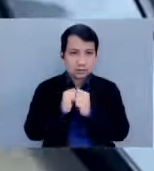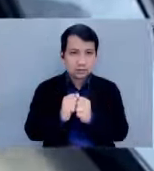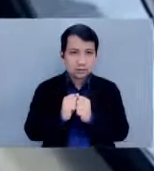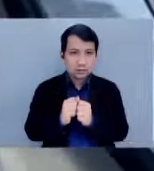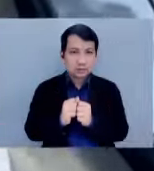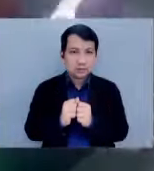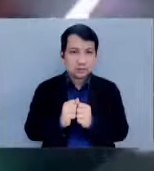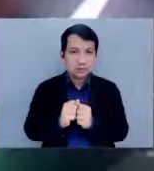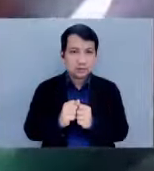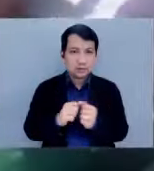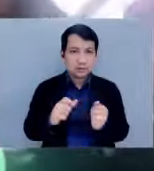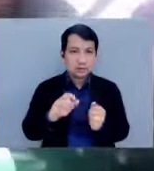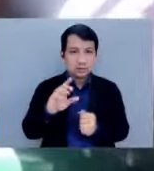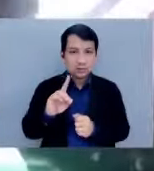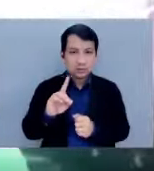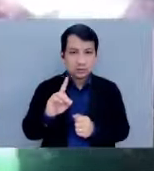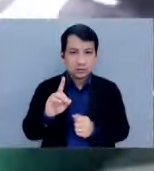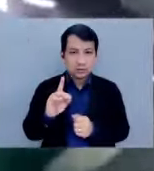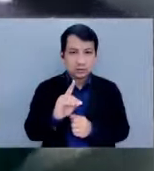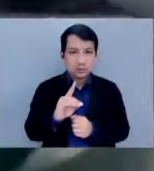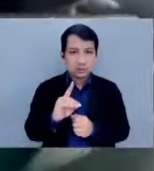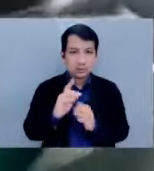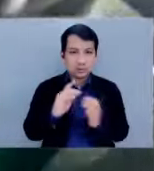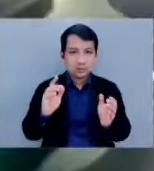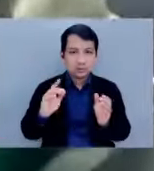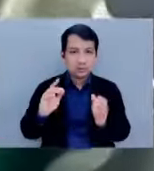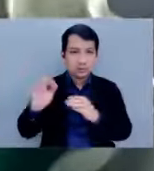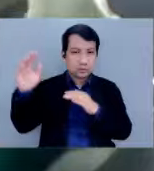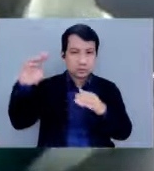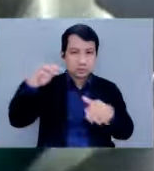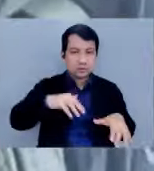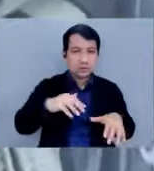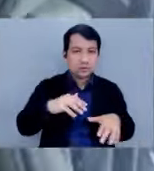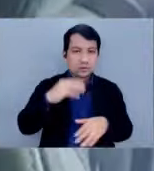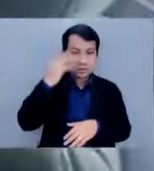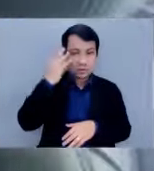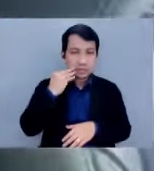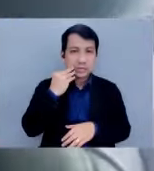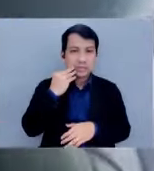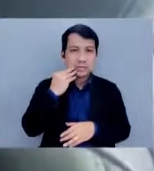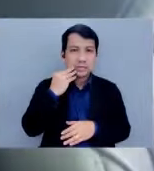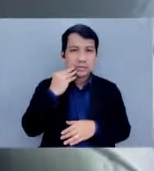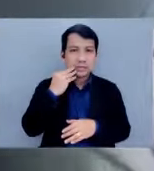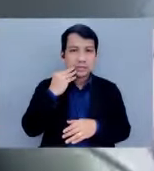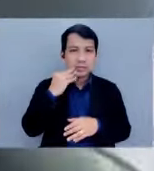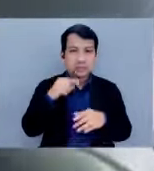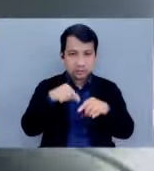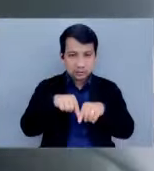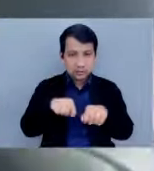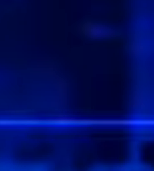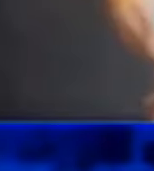alagang aso. Isang malakas na snowstorm daw ang dahilan kung bakit naligaw ang mag-asawa.